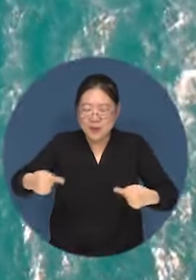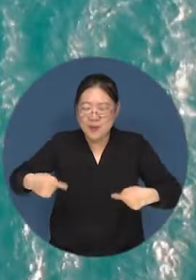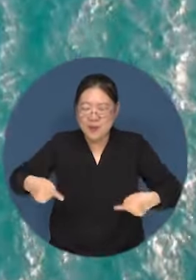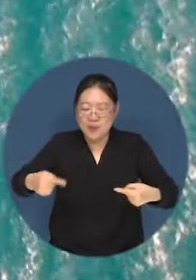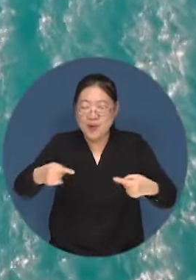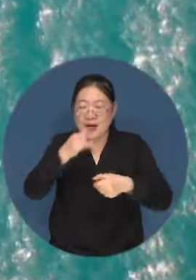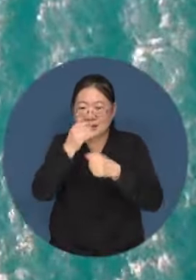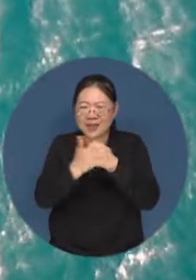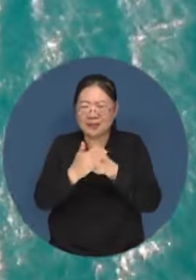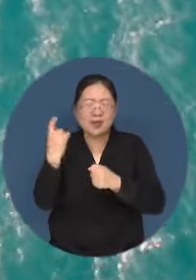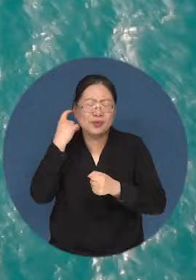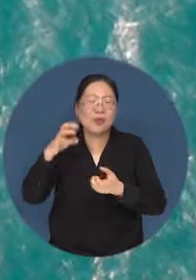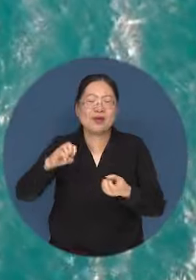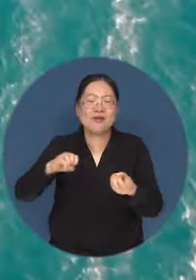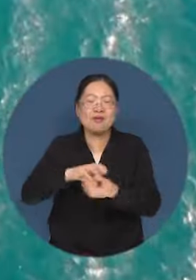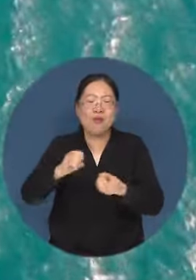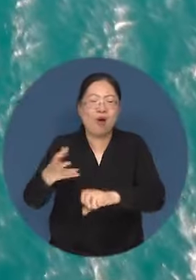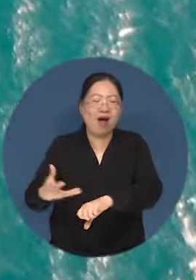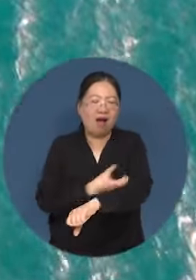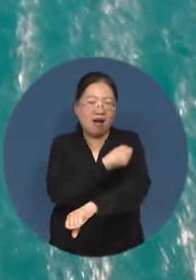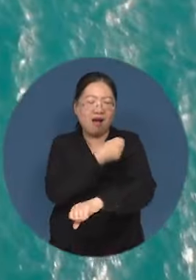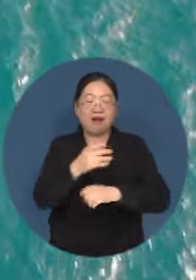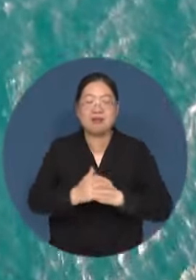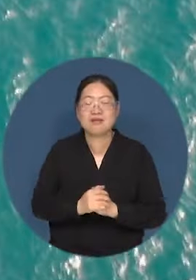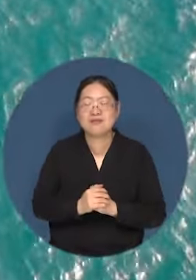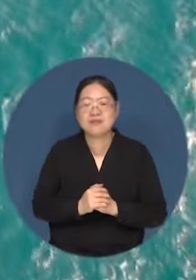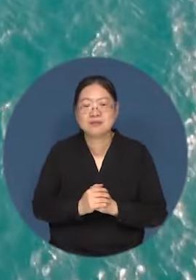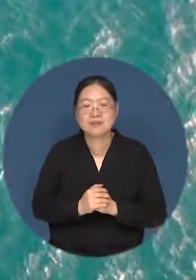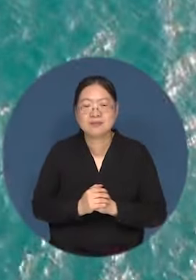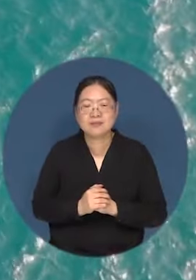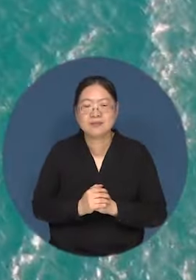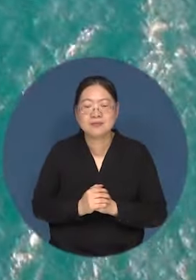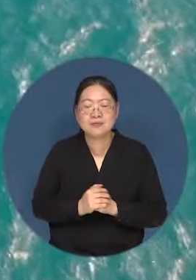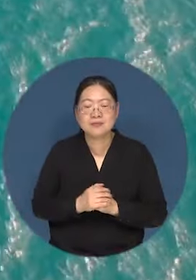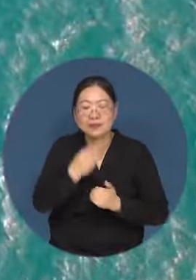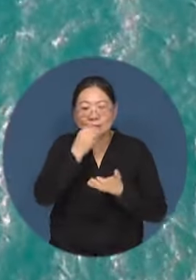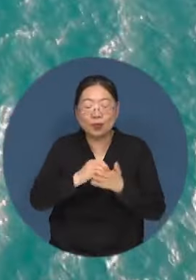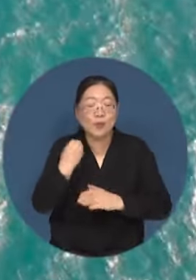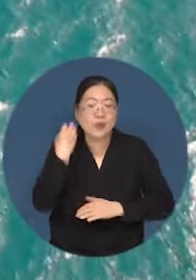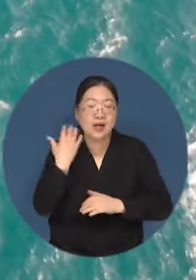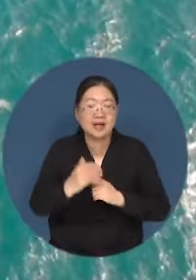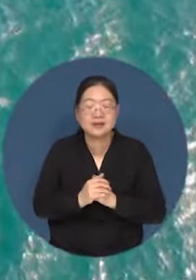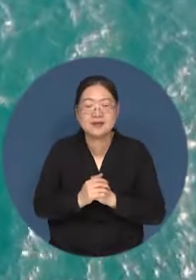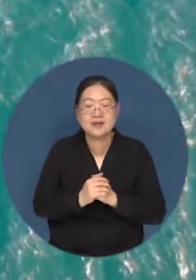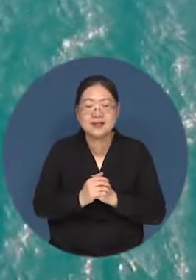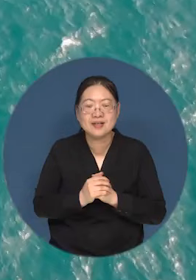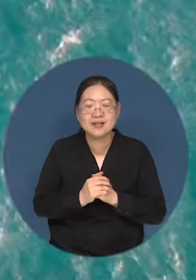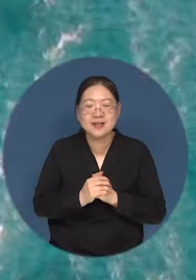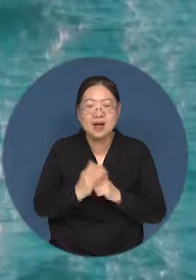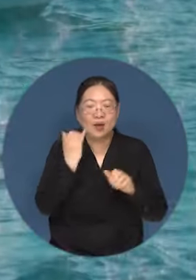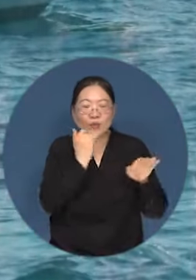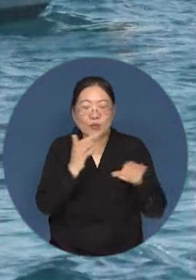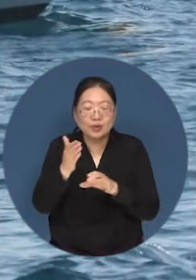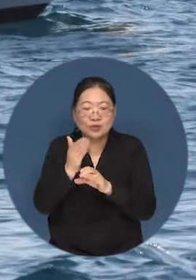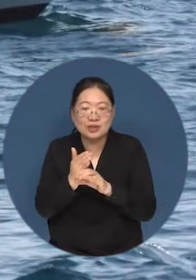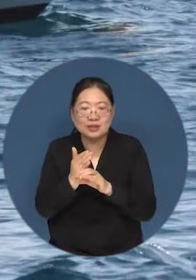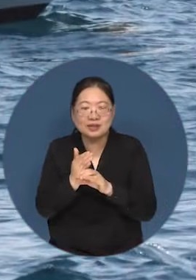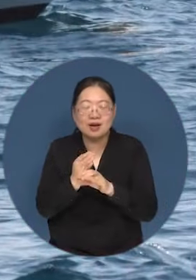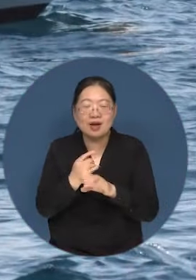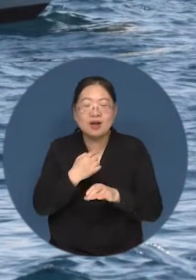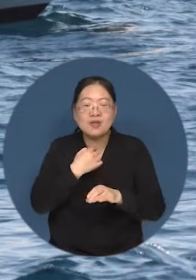소음이 발생합니다. 그렇죠. 근데 이제 돌고래는 수중에서 음파를 이용해서